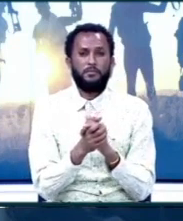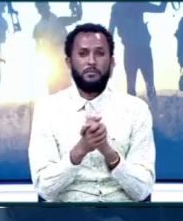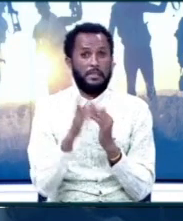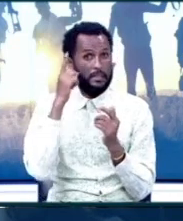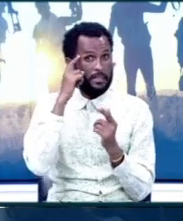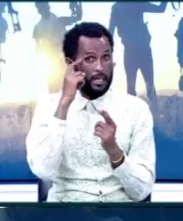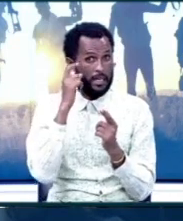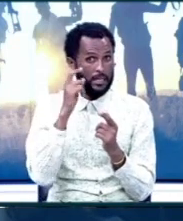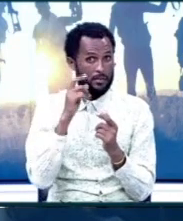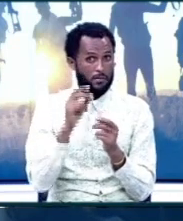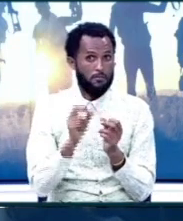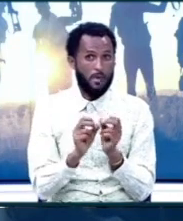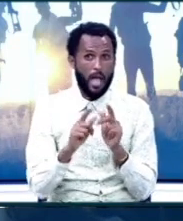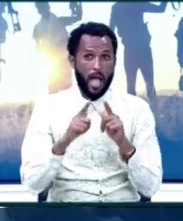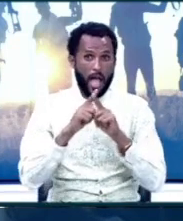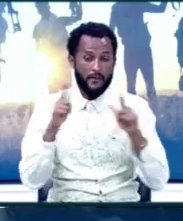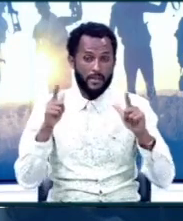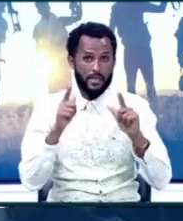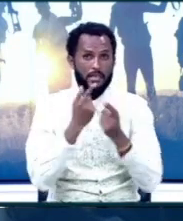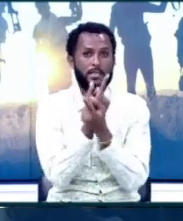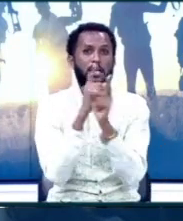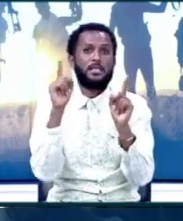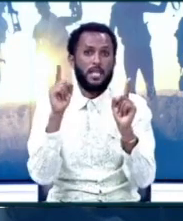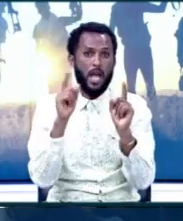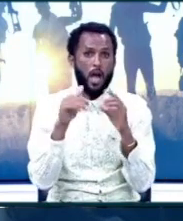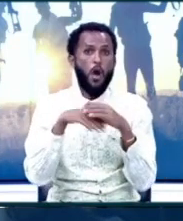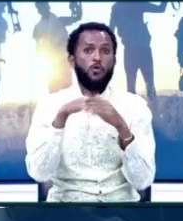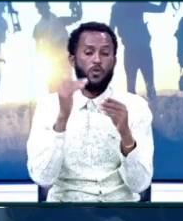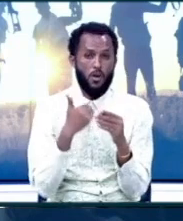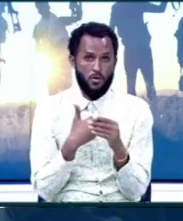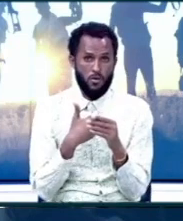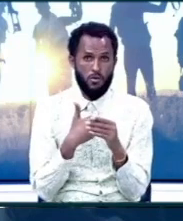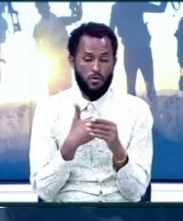ትግራይ እውን እቲ ብሄር እውን ዓብዪ ክፋል ሓራ ውፅኢና እዮም።